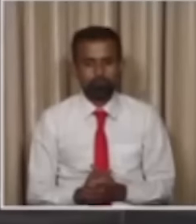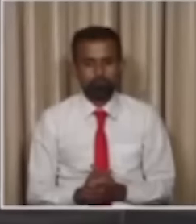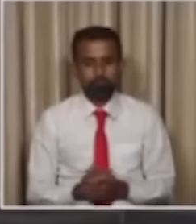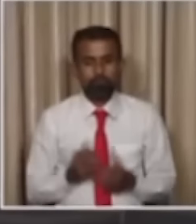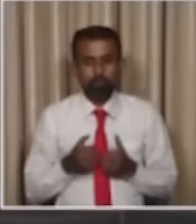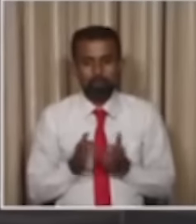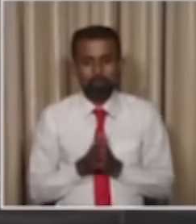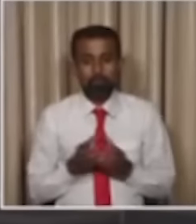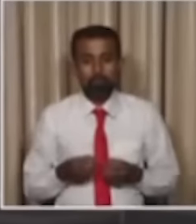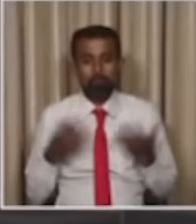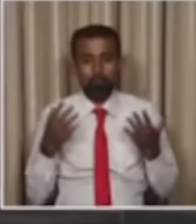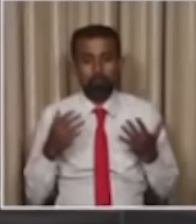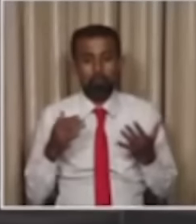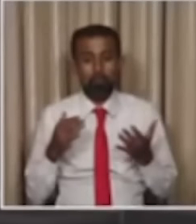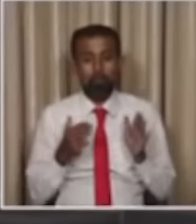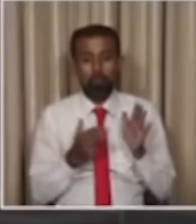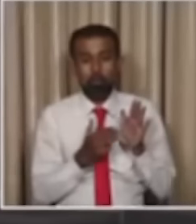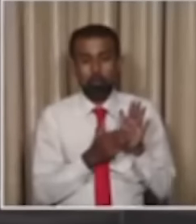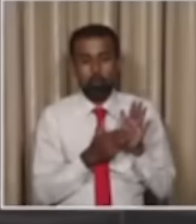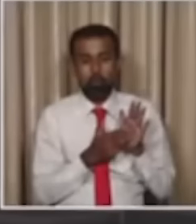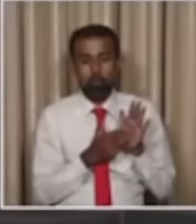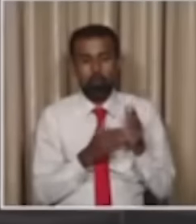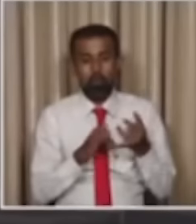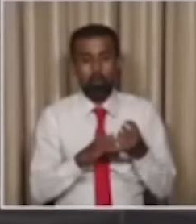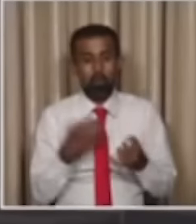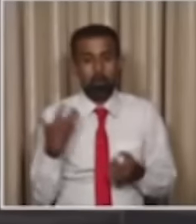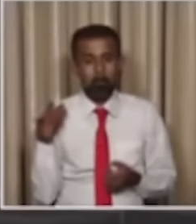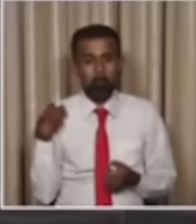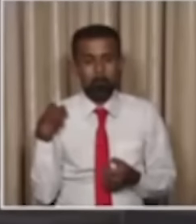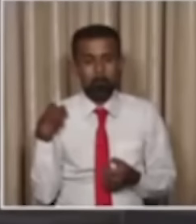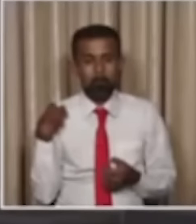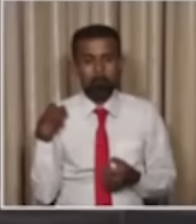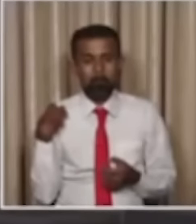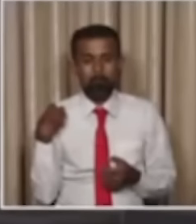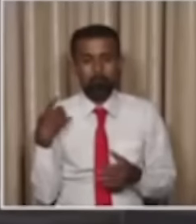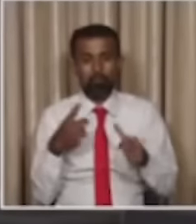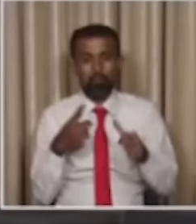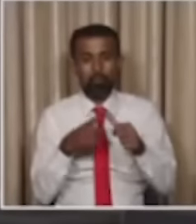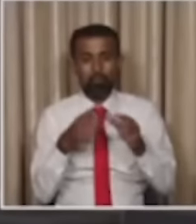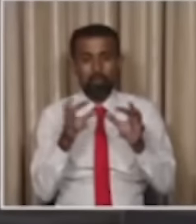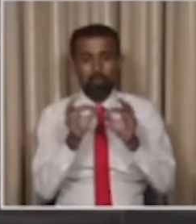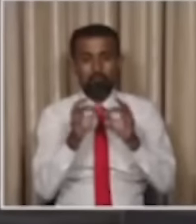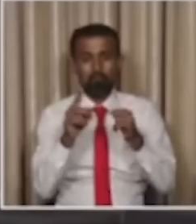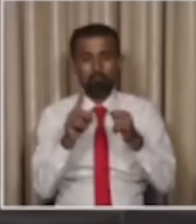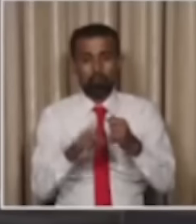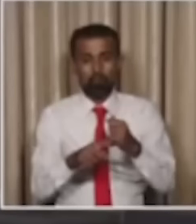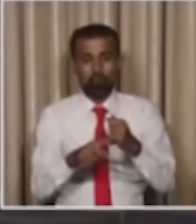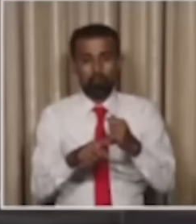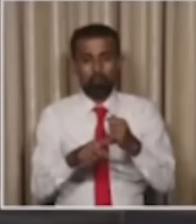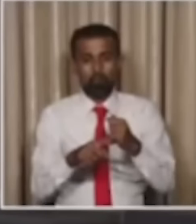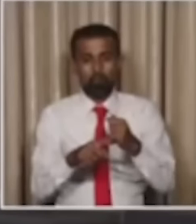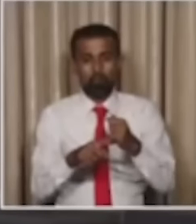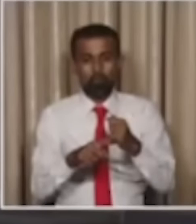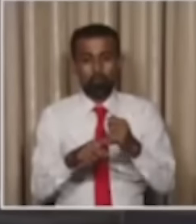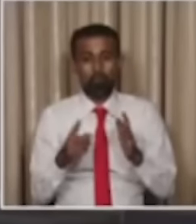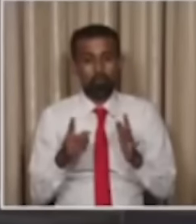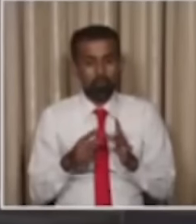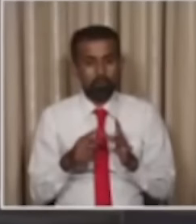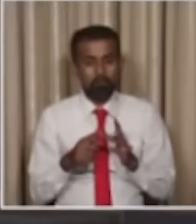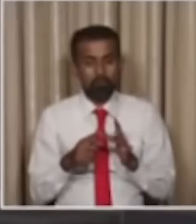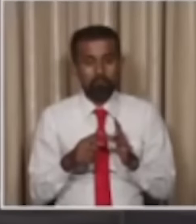ස්වයංඝාතක මොහමඩ් කාසිම් මොහමඩ් සහරාන් අබු උබේයිදා ඉබුනු මසූදි